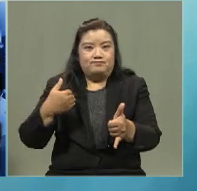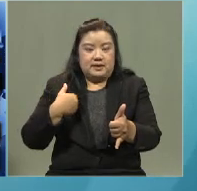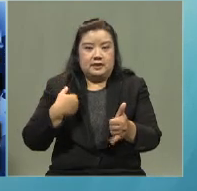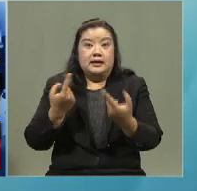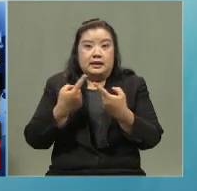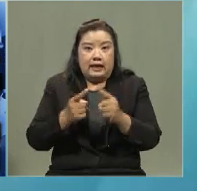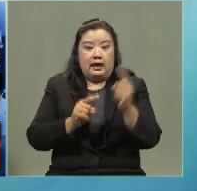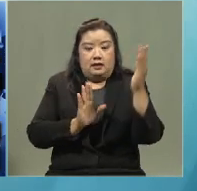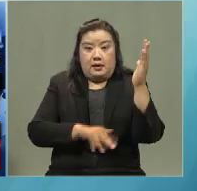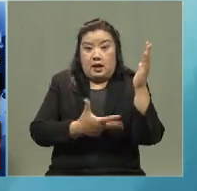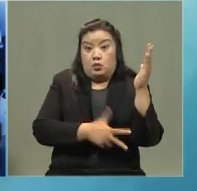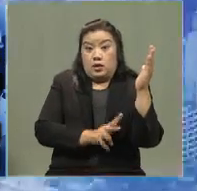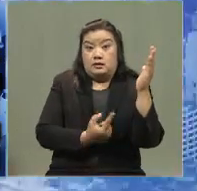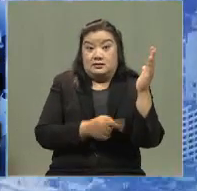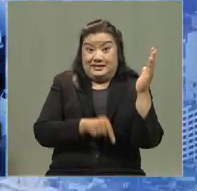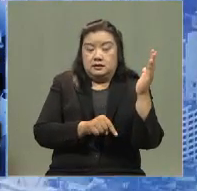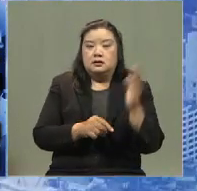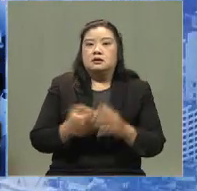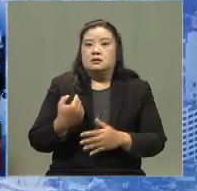พฤษภาคมนะครับแล้วก็รักษาต่อที่โรงพยาบาลในจังหวัดภูเก็ตคงจำได้นะครับว่ามีผู้ป่วยที่ปรากฏอยู่ที่ปราจีนบุรีก็เดินทางมาจากจังหวัดภูเก็ตซึ่งอันนี้ก็เป็นเรื่องที่อยากจะได้นำเรียนนะครับว่าเราต้องวิเคราะห์ต้นทางไปกว่านี้ได้เห็นภาพของนนทบุรีกับกรุงเทพฯนะครับไปกินนี้ก็ได้วิเคราะห์แล้วนะครับมีกลุ่มก้อนหนึ่งที่เกิดขึ้นเดี๋ยวยังไงผมได้นำเรียนต่อแต่ของทางภูเก็ตอีก1